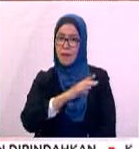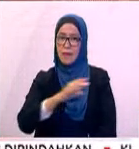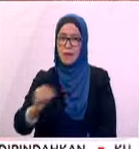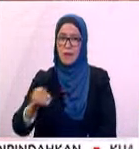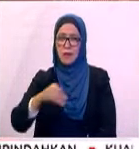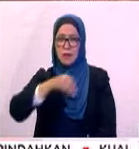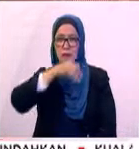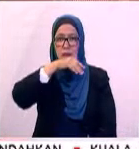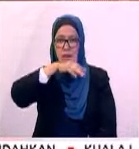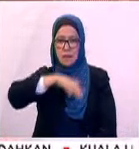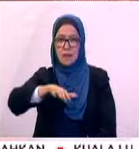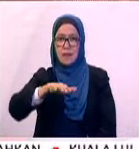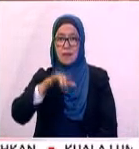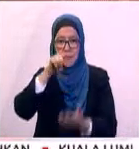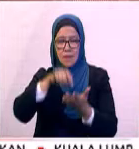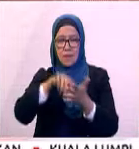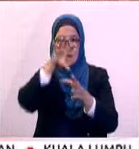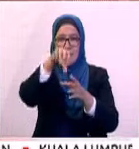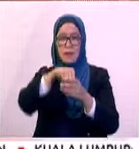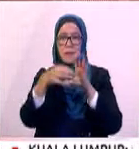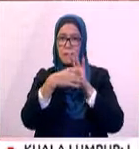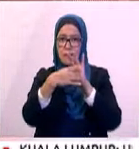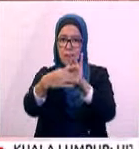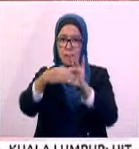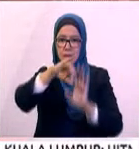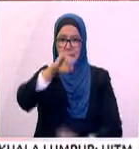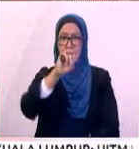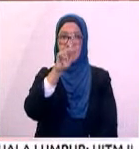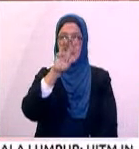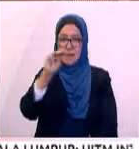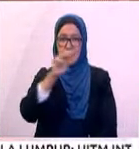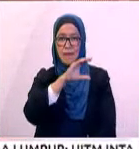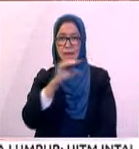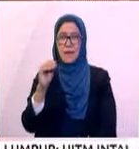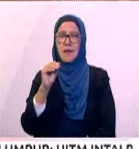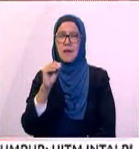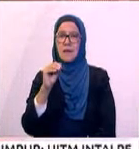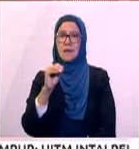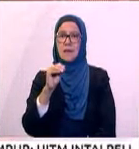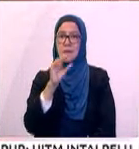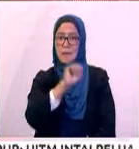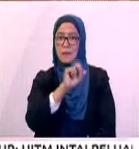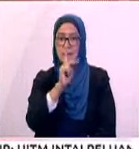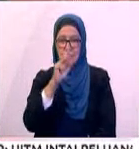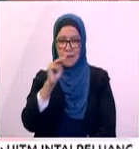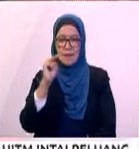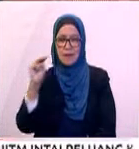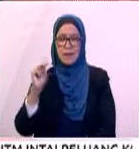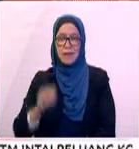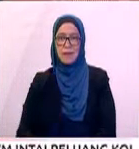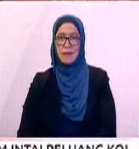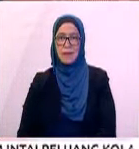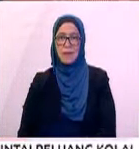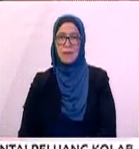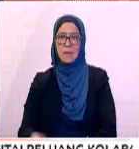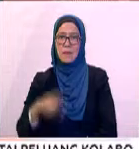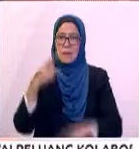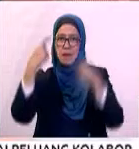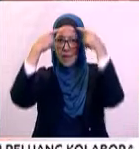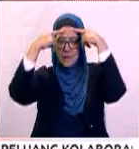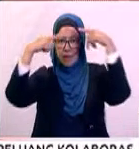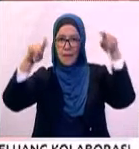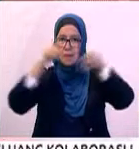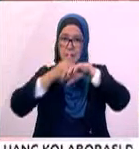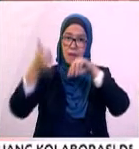Jabatan Kemajuan Islam Malaysia JAKIM dan Suruhanjaya Komunikasi dan Multimedia Malaysia SKMM. Ketua Pengarah JAKIM Datuk Muhammad